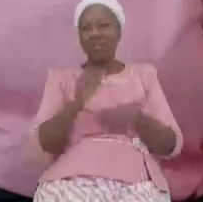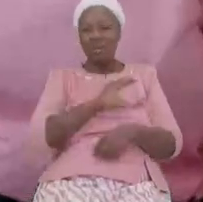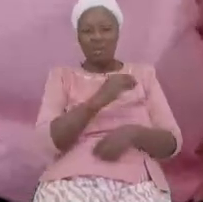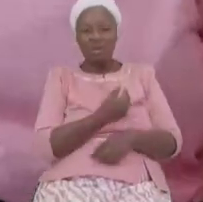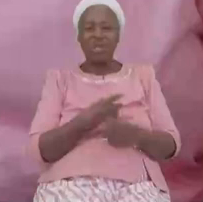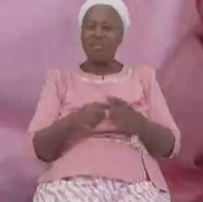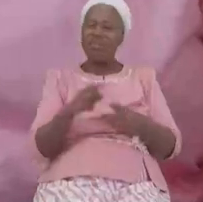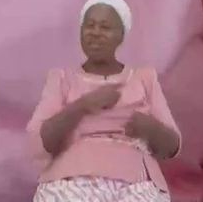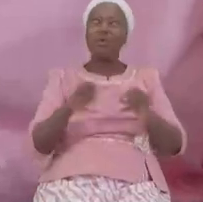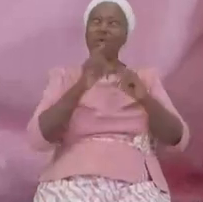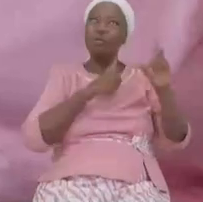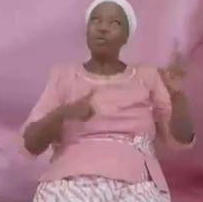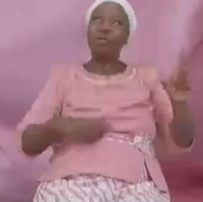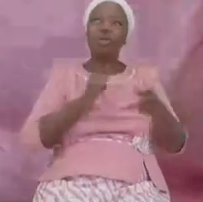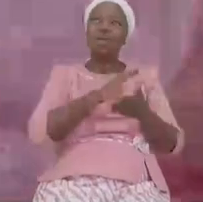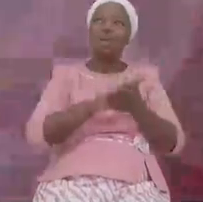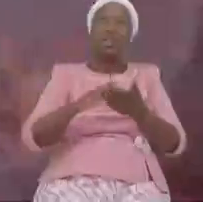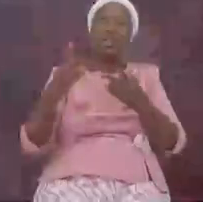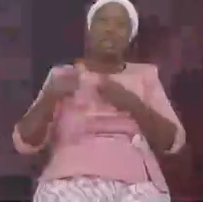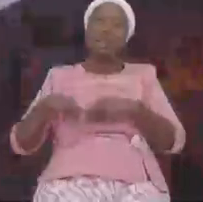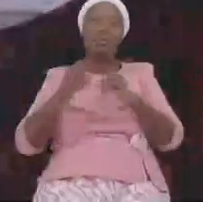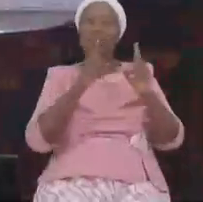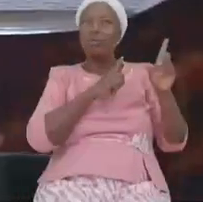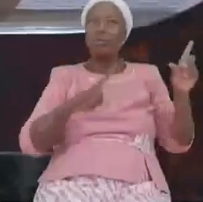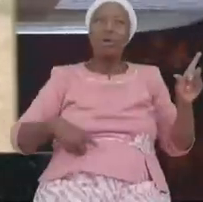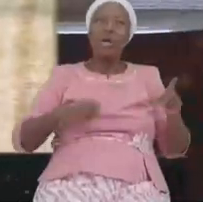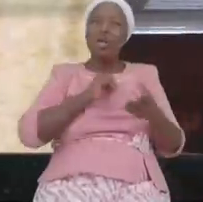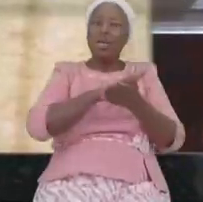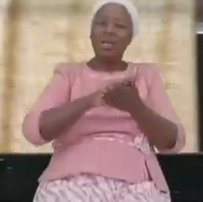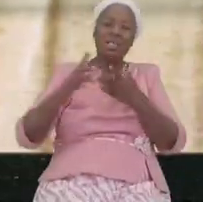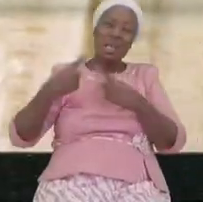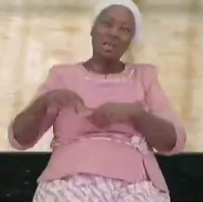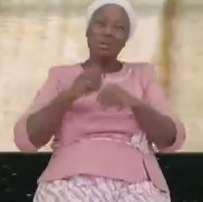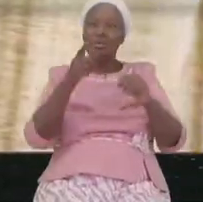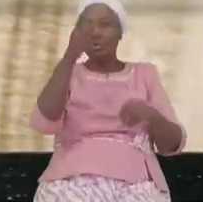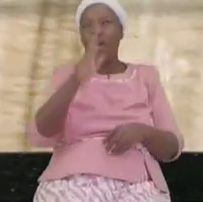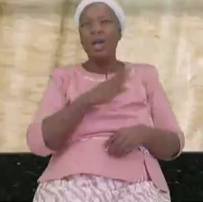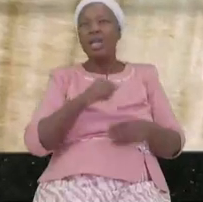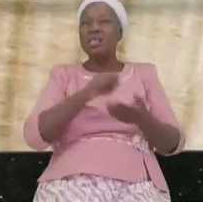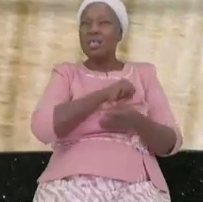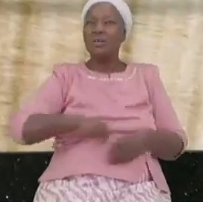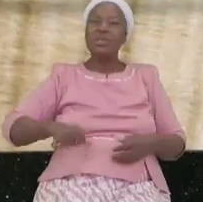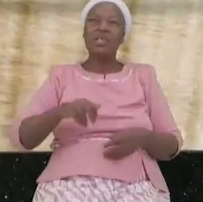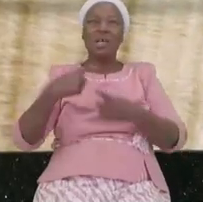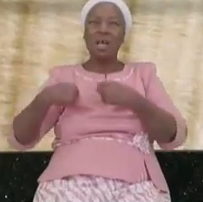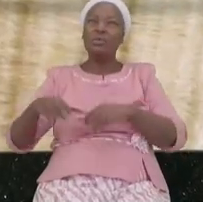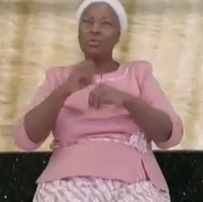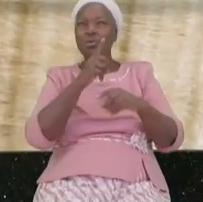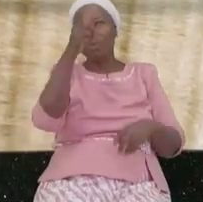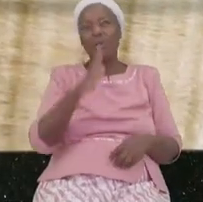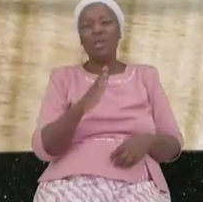Dieu, un cœur pur, ô Dieu, un cœur purifié, un cœur circoncis, Seigneur.